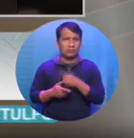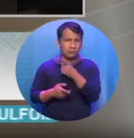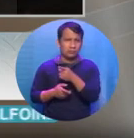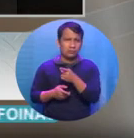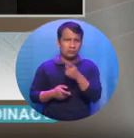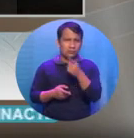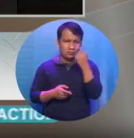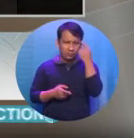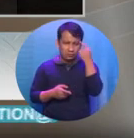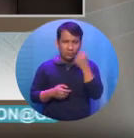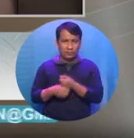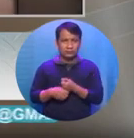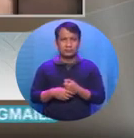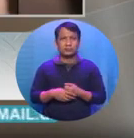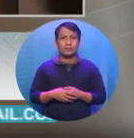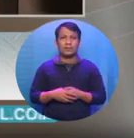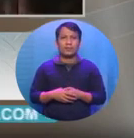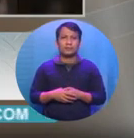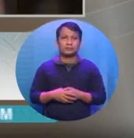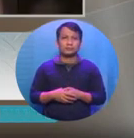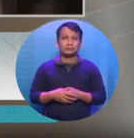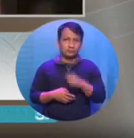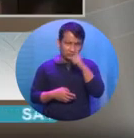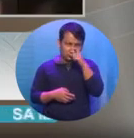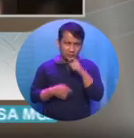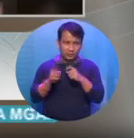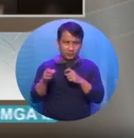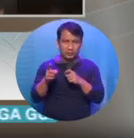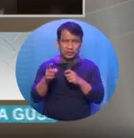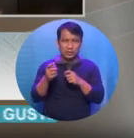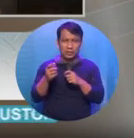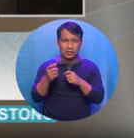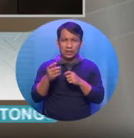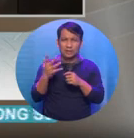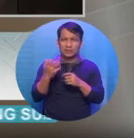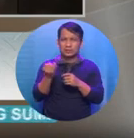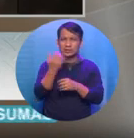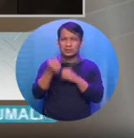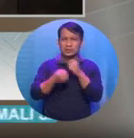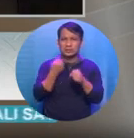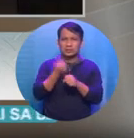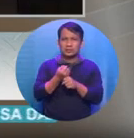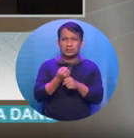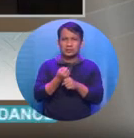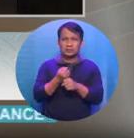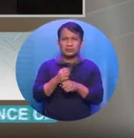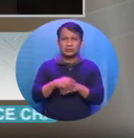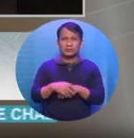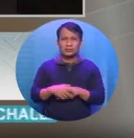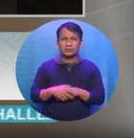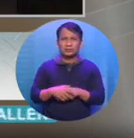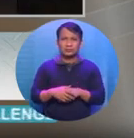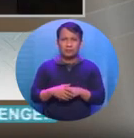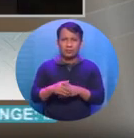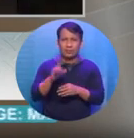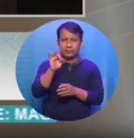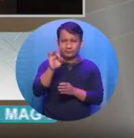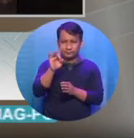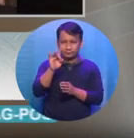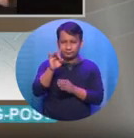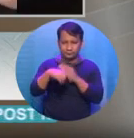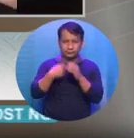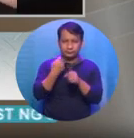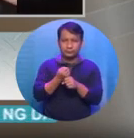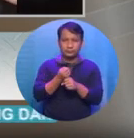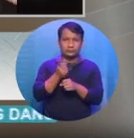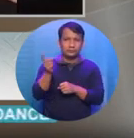pa. Okay. Ilang taon na po kayo kasal, sir? Ano, sir? 8 taon na.